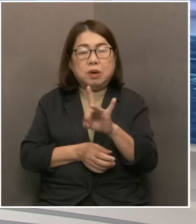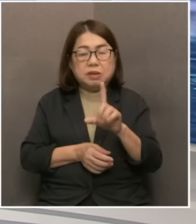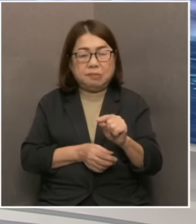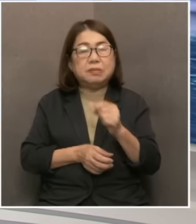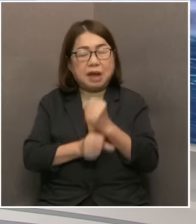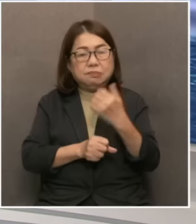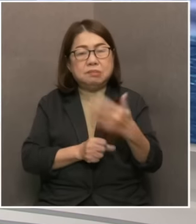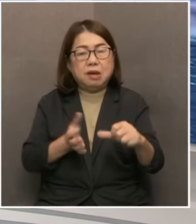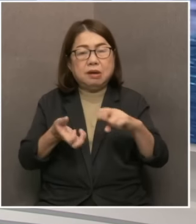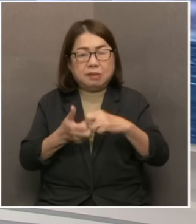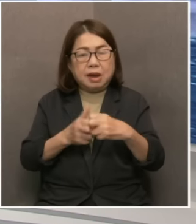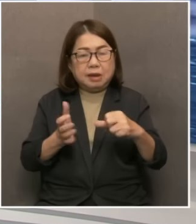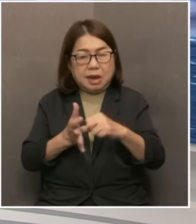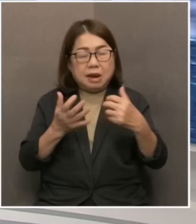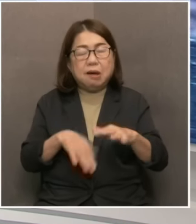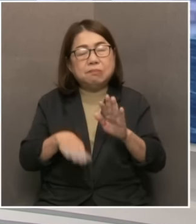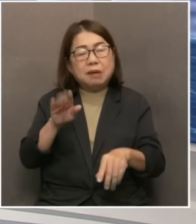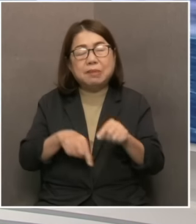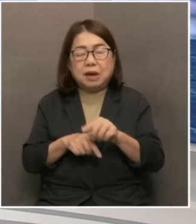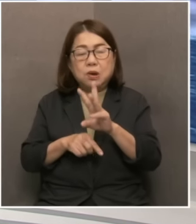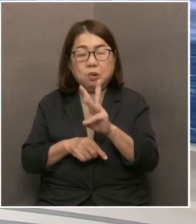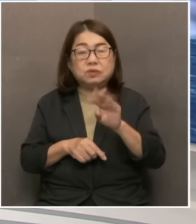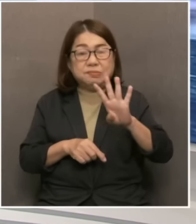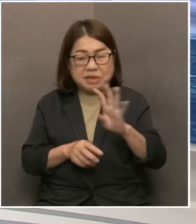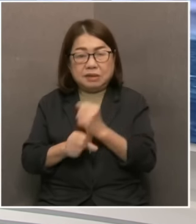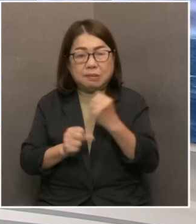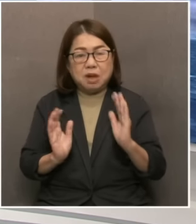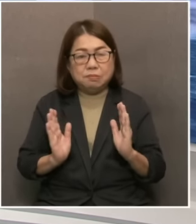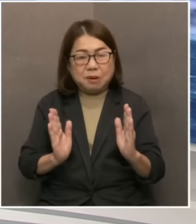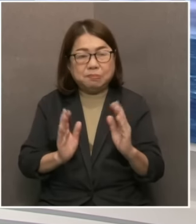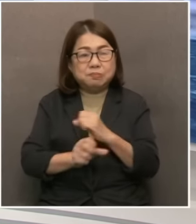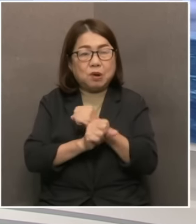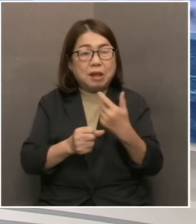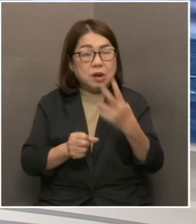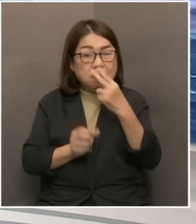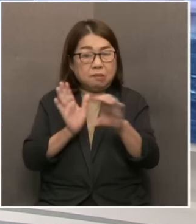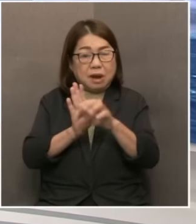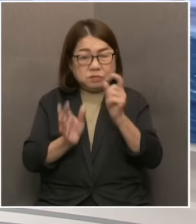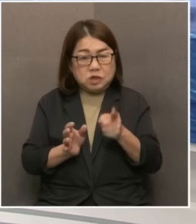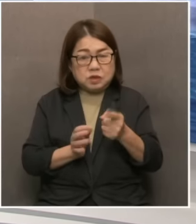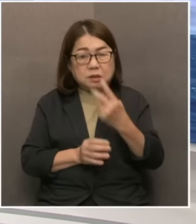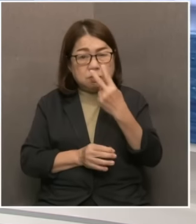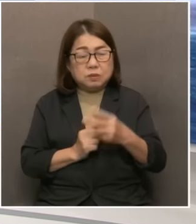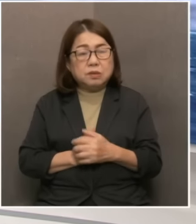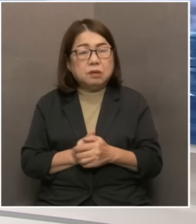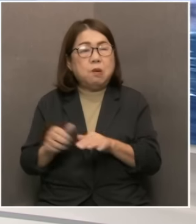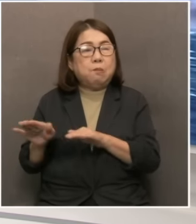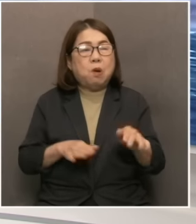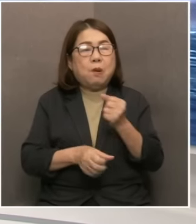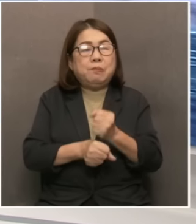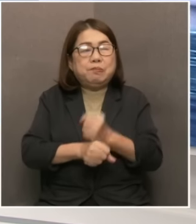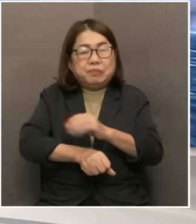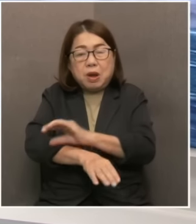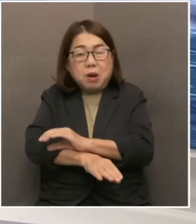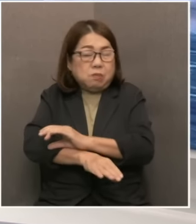ไขไปแล้วเกินครึ่งนะคะกว่า 64จุดด้วยกันแล้วเขาก็มีการนี่เป็นภาพจริงนะคะคุณผู้ชมนี่ที่เขามีการเตรียมคันตกั้นน้ำแนว